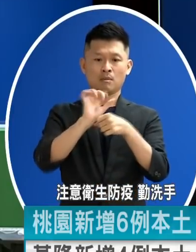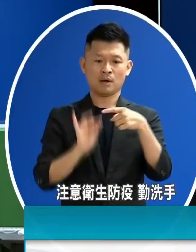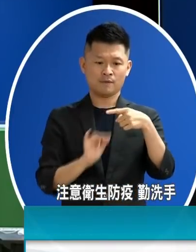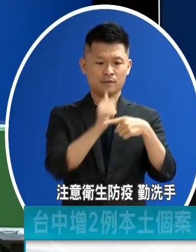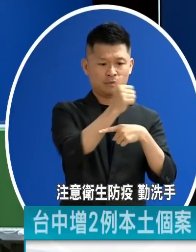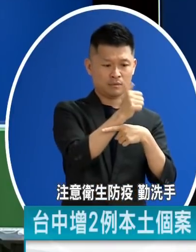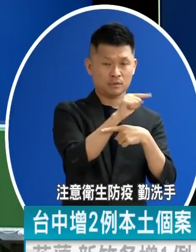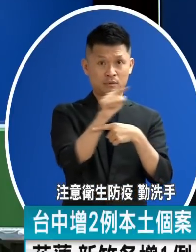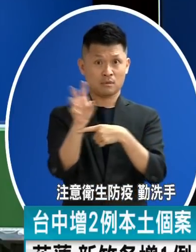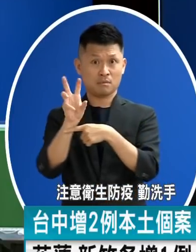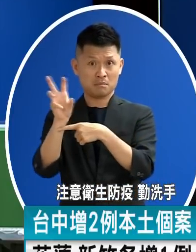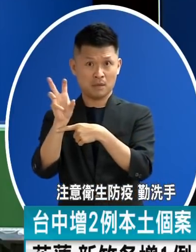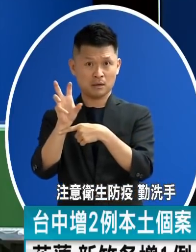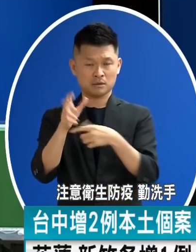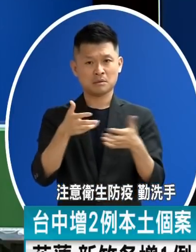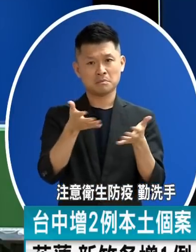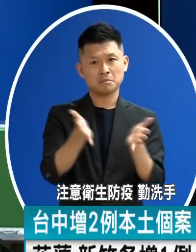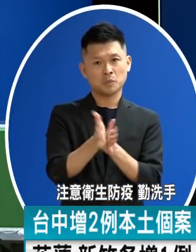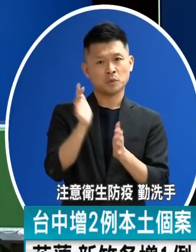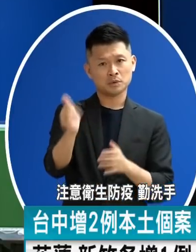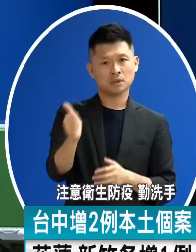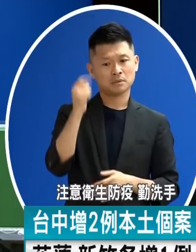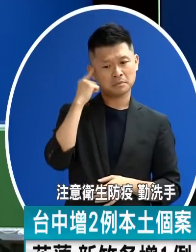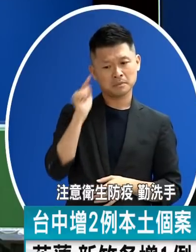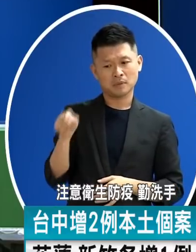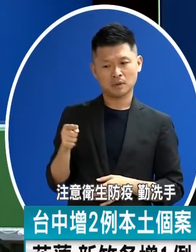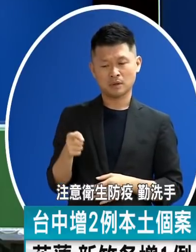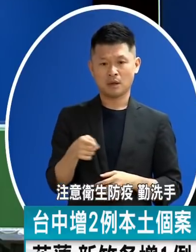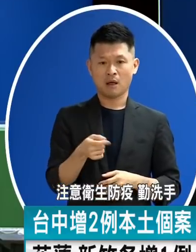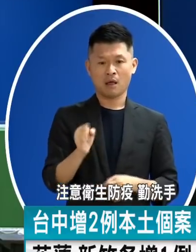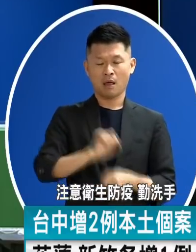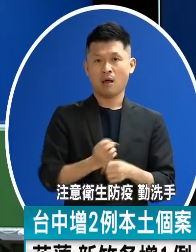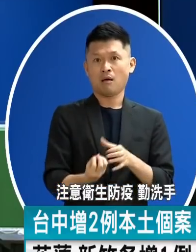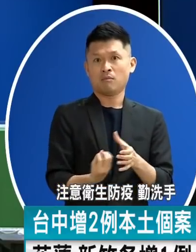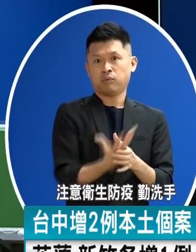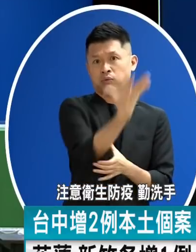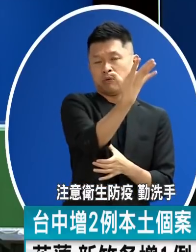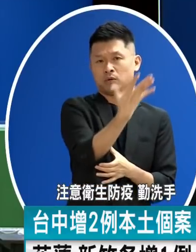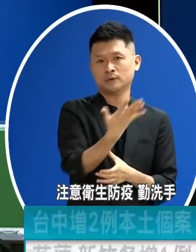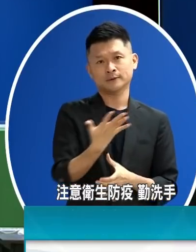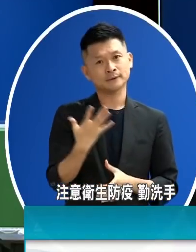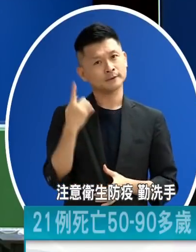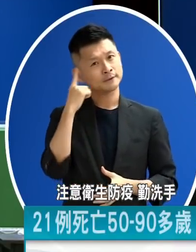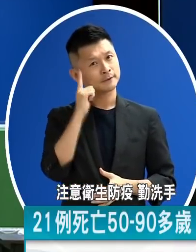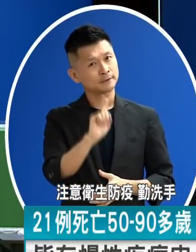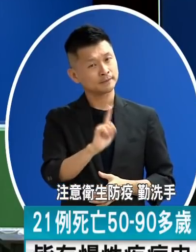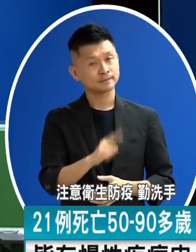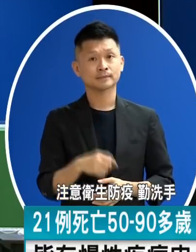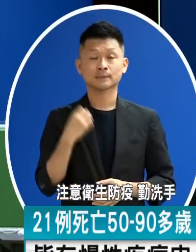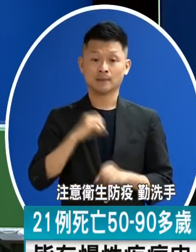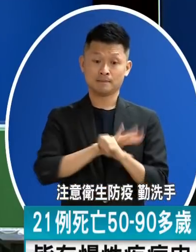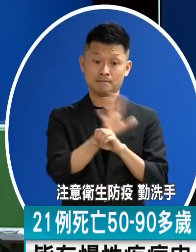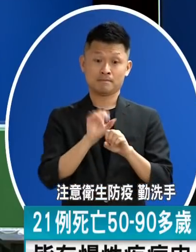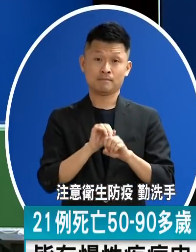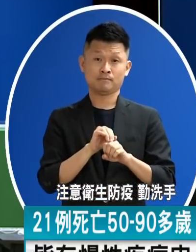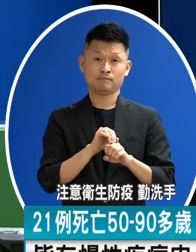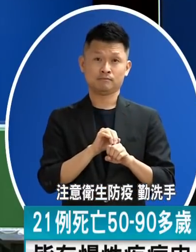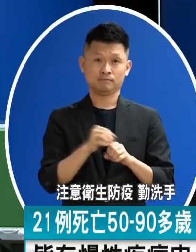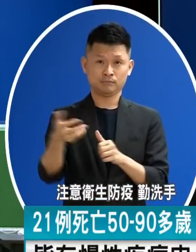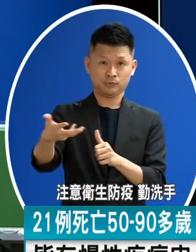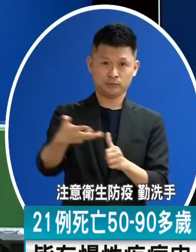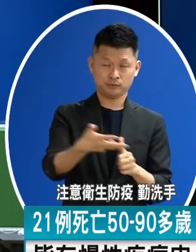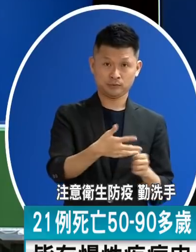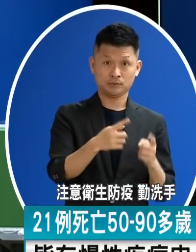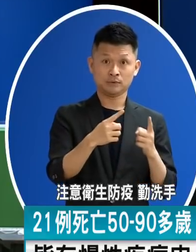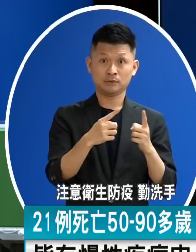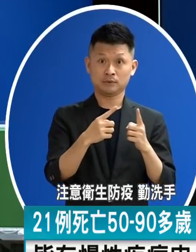5至8成，那请问部长怎么看这样子的官方统计？然后新冠肺炎死亡人数跟实